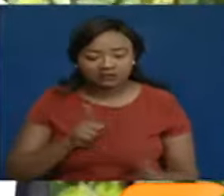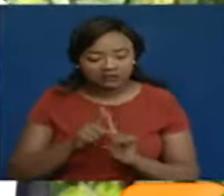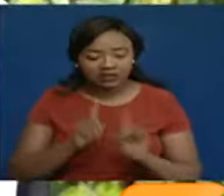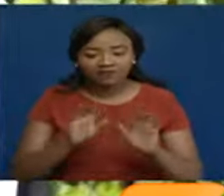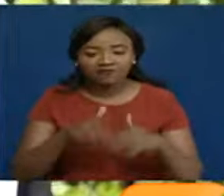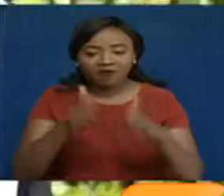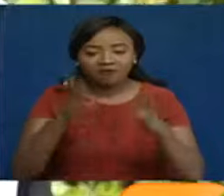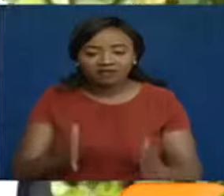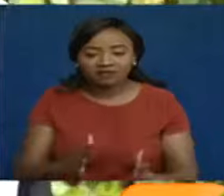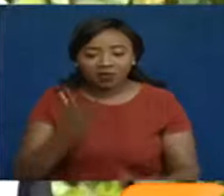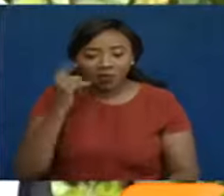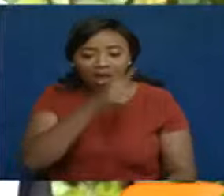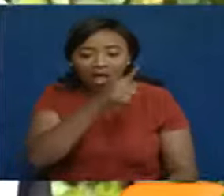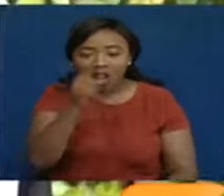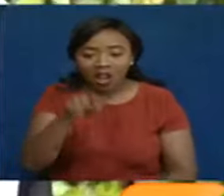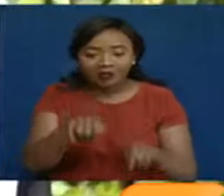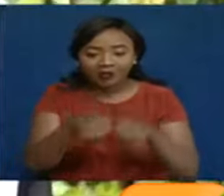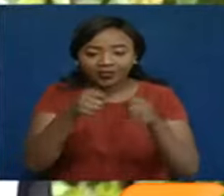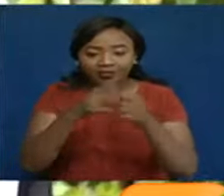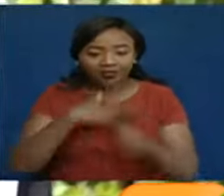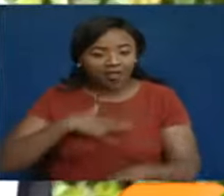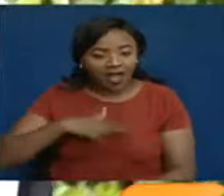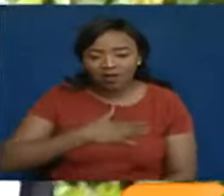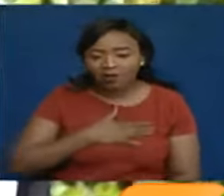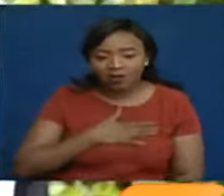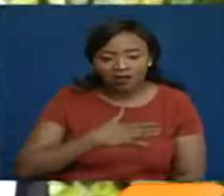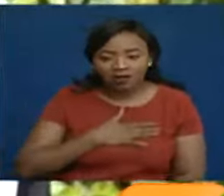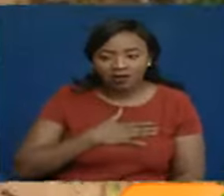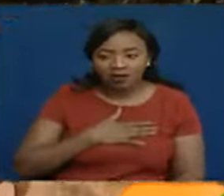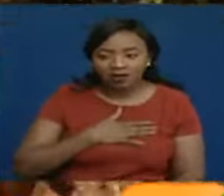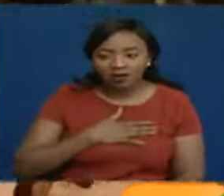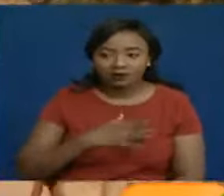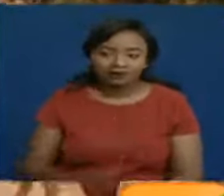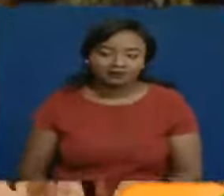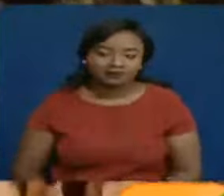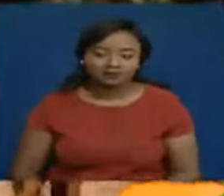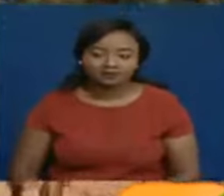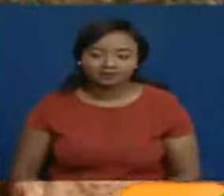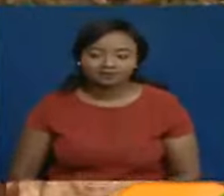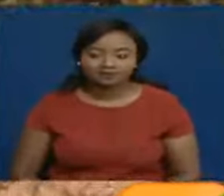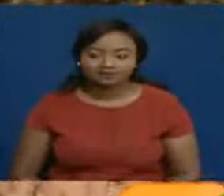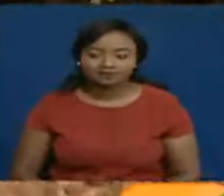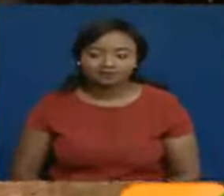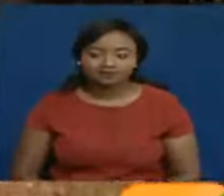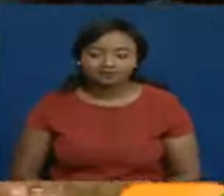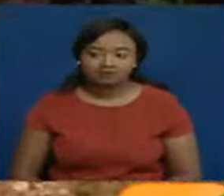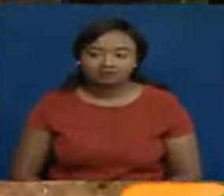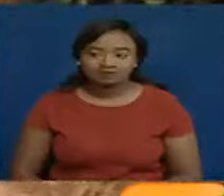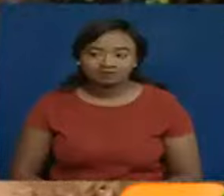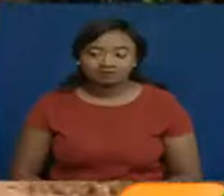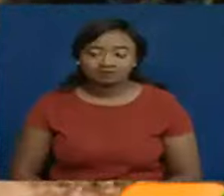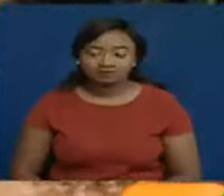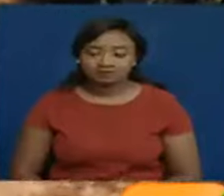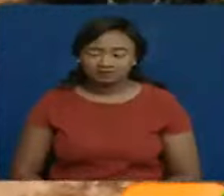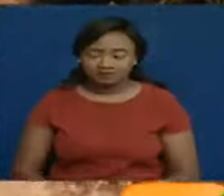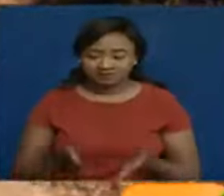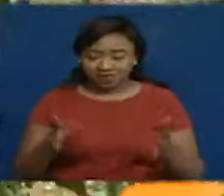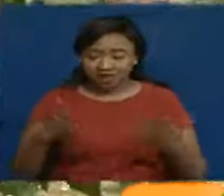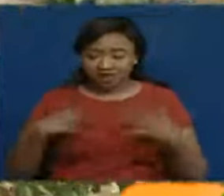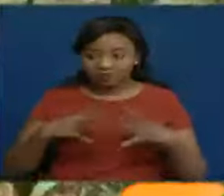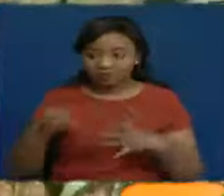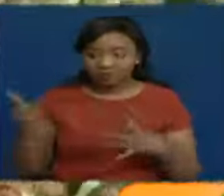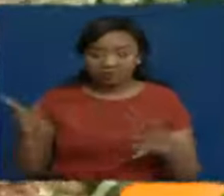ili wapate fidia. Kwa sasa, wakazi wamesalia hoi,